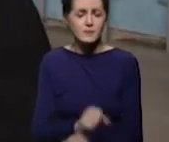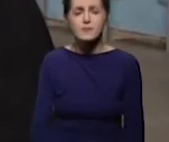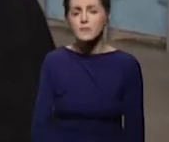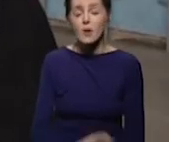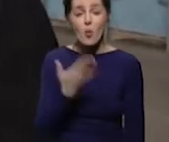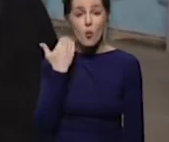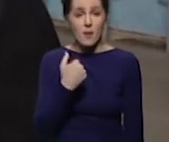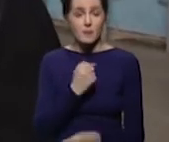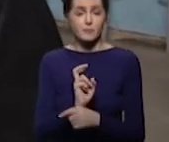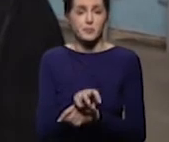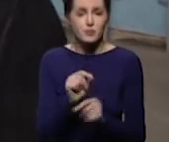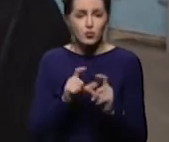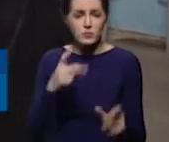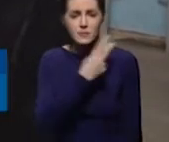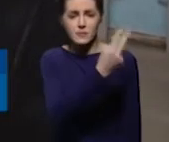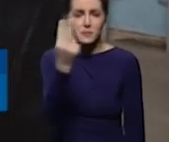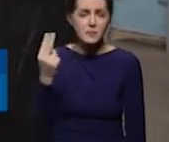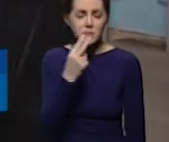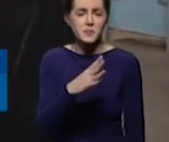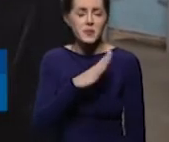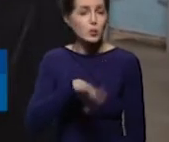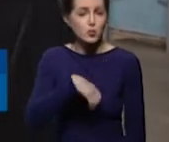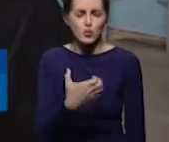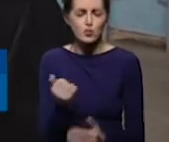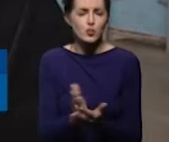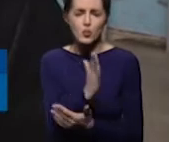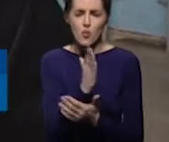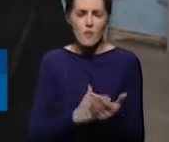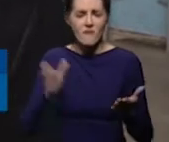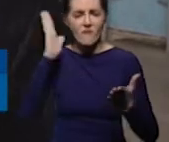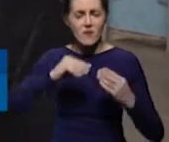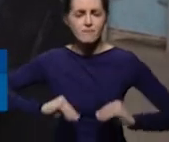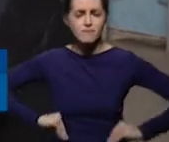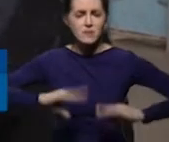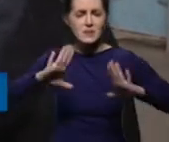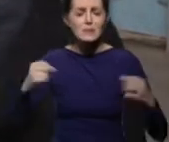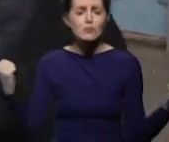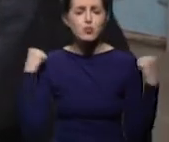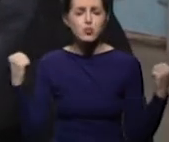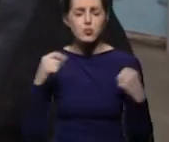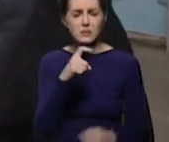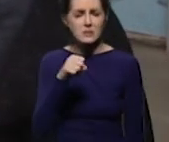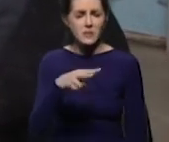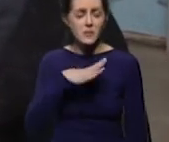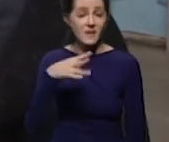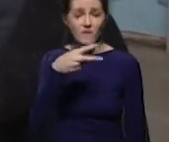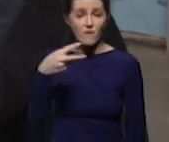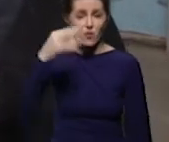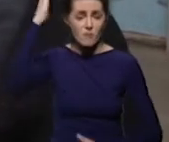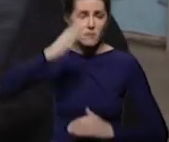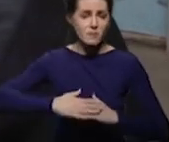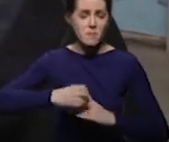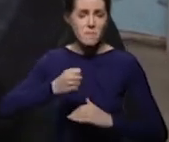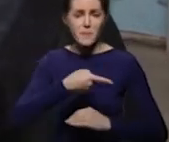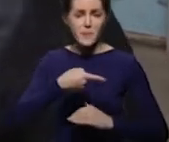школу, ми побачили, що тут був треш, тому що тут повністю був заліз спортзал. Вода стекла з другого етажа, на перший текла,